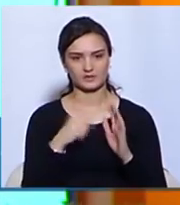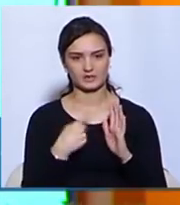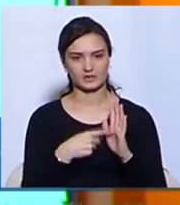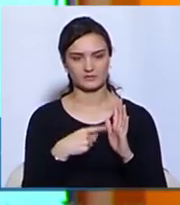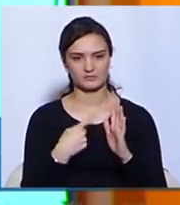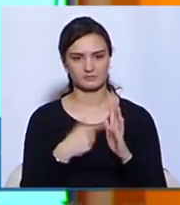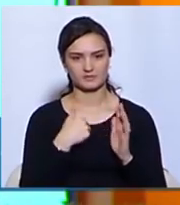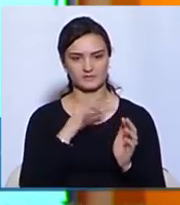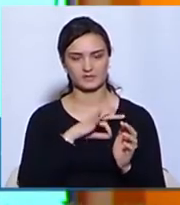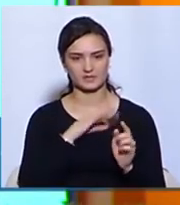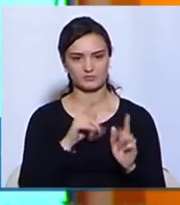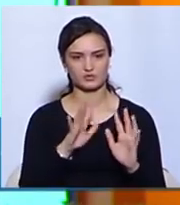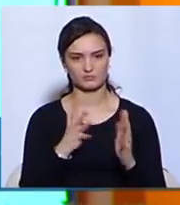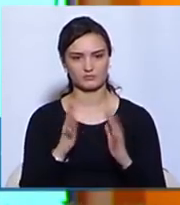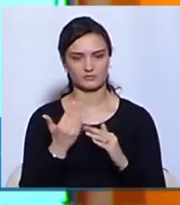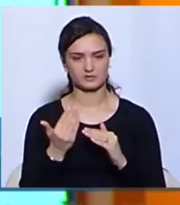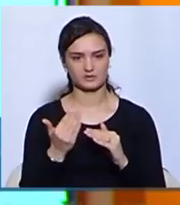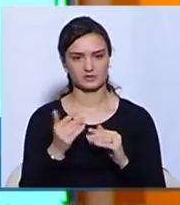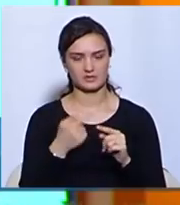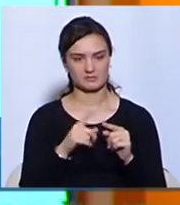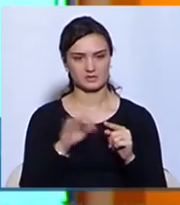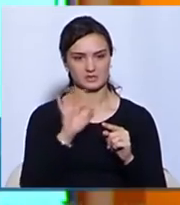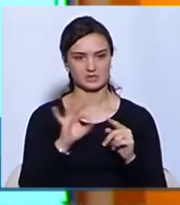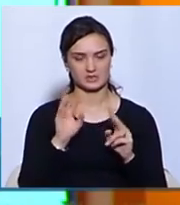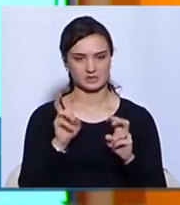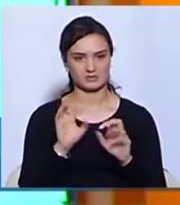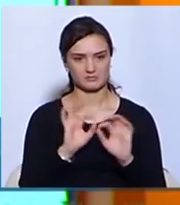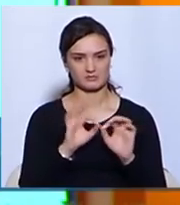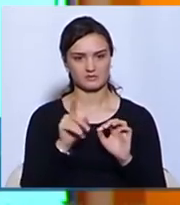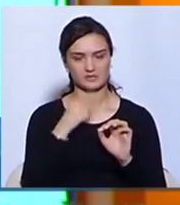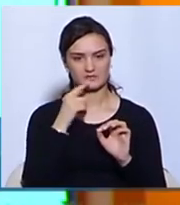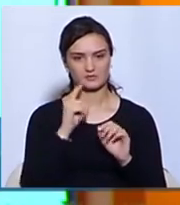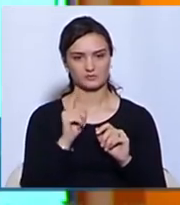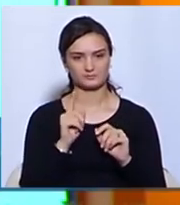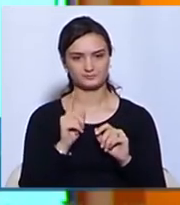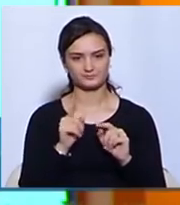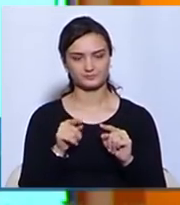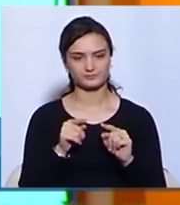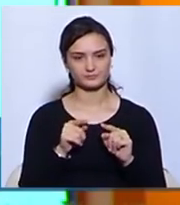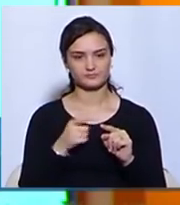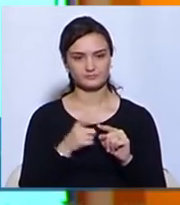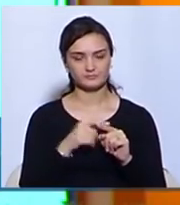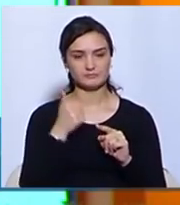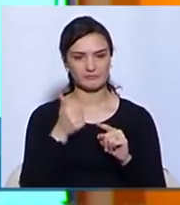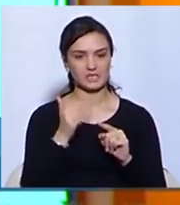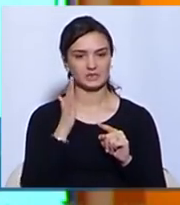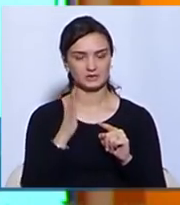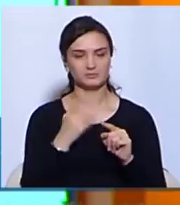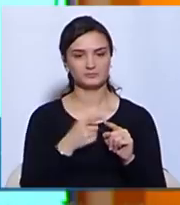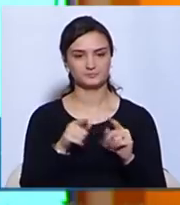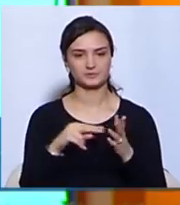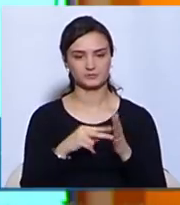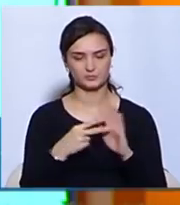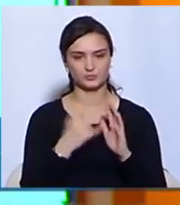მე უბრალოდ სარგებლობ შემთხვევაში, რომ თქვენ ამ საკითხს შეეხეთ. თქვენ ბრძანეთ, რომ ოპტიმალური იქნება ამაზე ფიქრი და